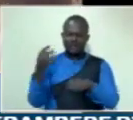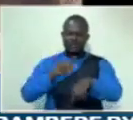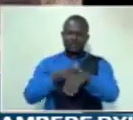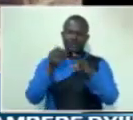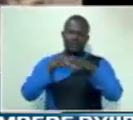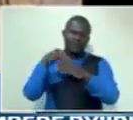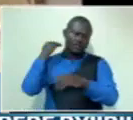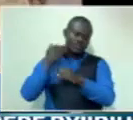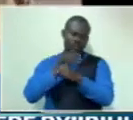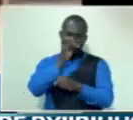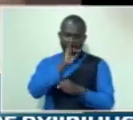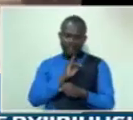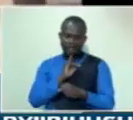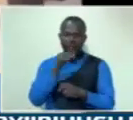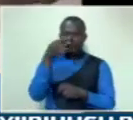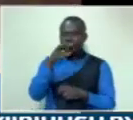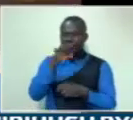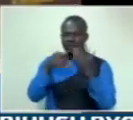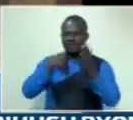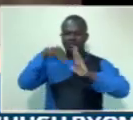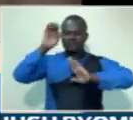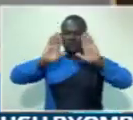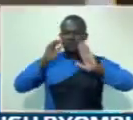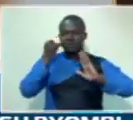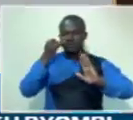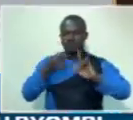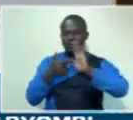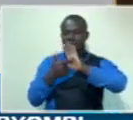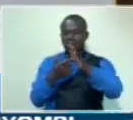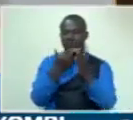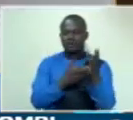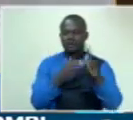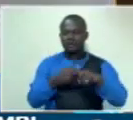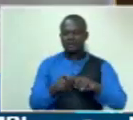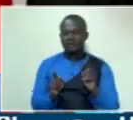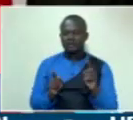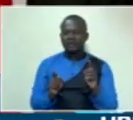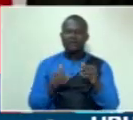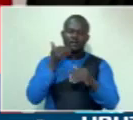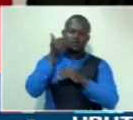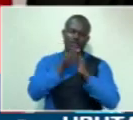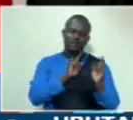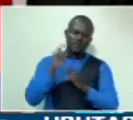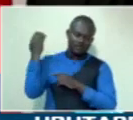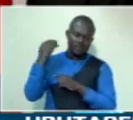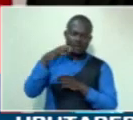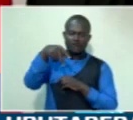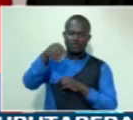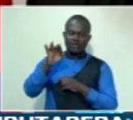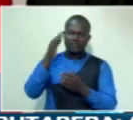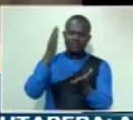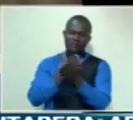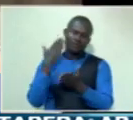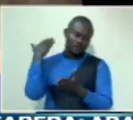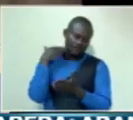Jenoside yakorewe Abatutsi. Ubufaransa bwagizemo uruhare nk'uko bigaragazwa na raporo zitandukanye. Nyuma y'aho ingabo zari za FPR Inkotanyi zihagarikiye